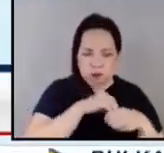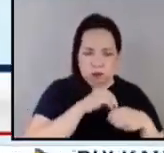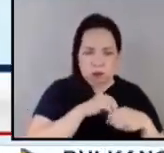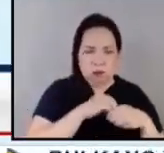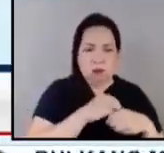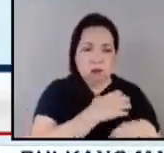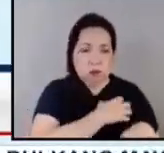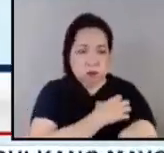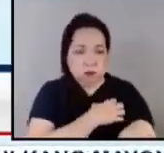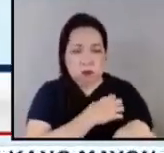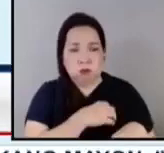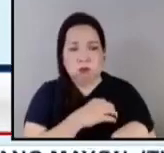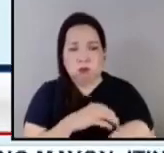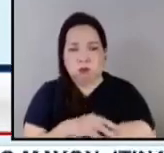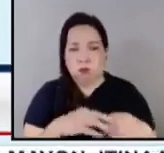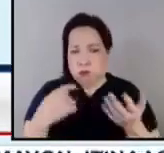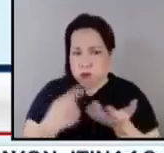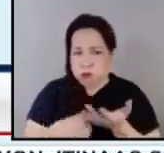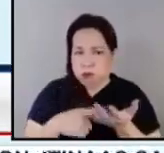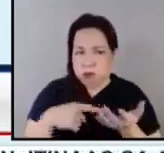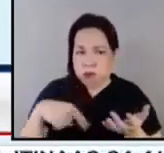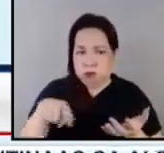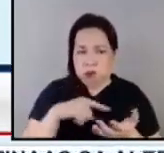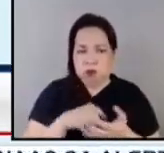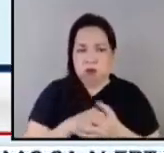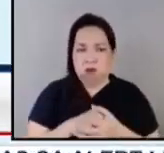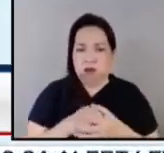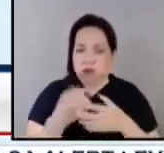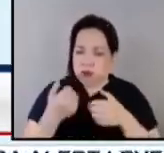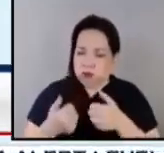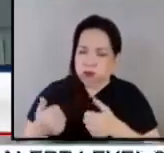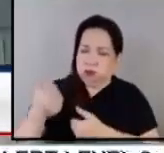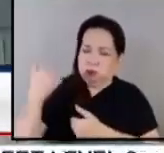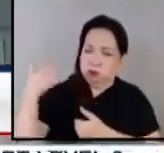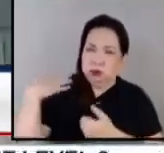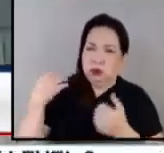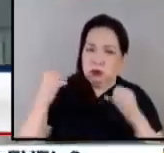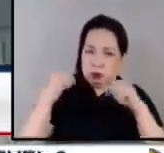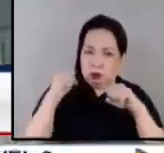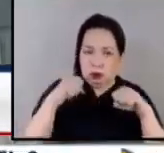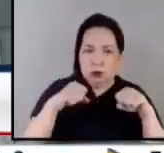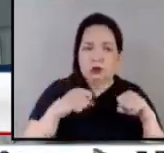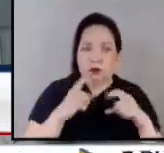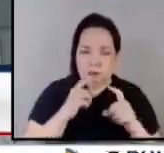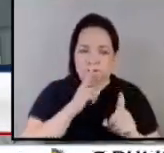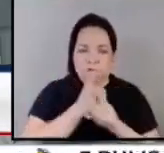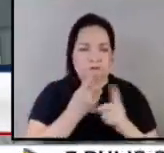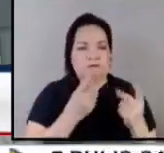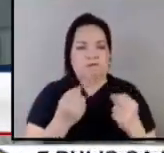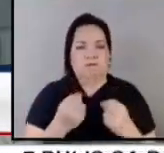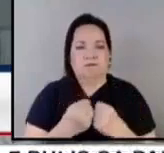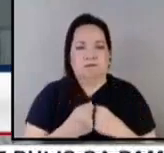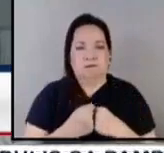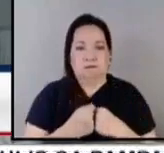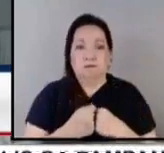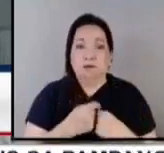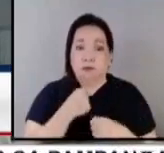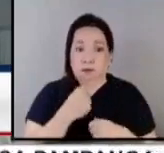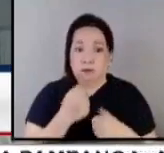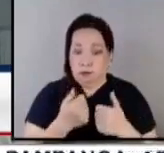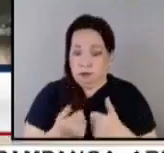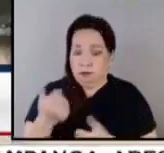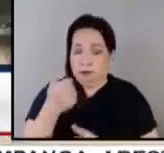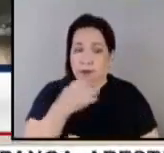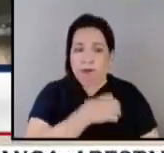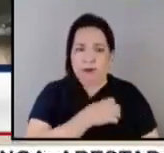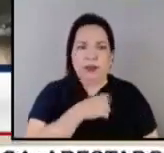ating IG, Inspector General, and gagawin ang narapat. Tiniyak din ang liderato ng PNP na patuloy ang paglilinis sa hanay